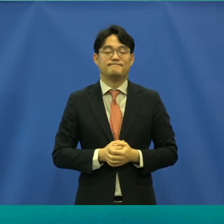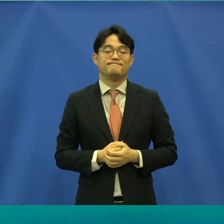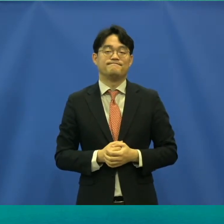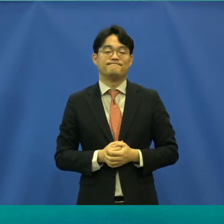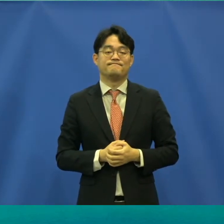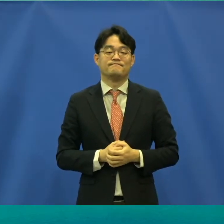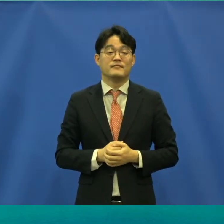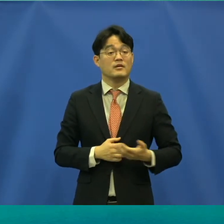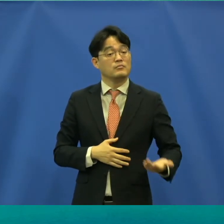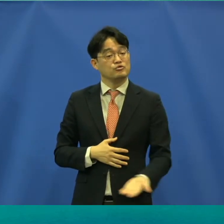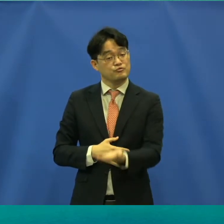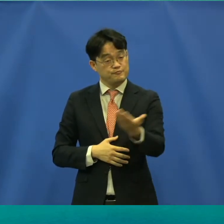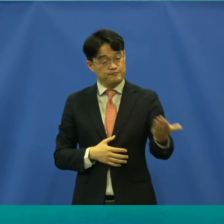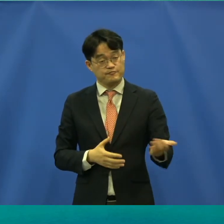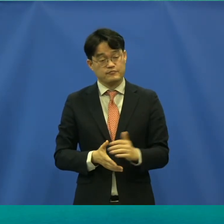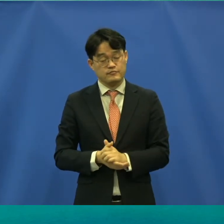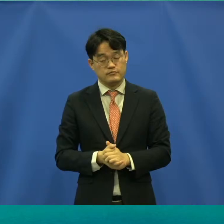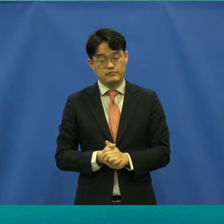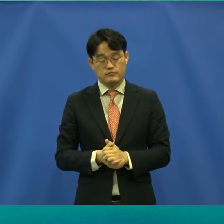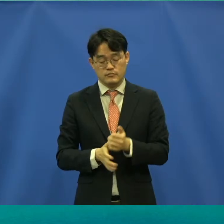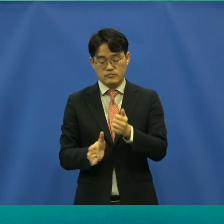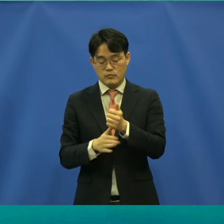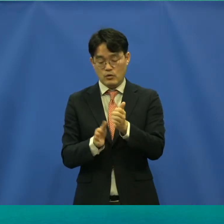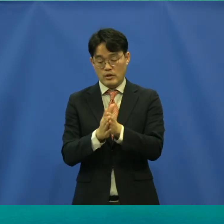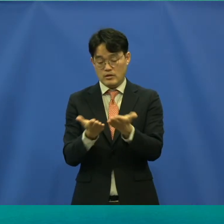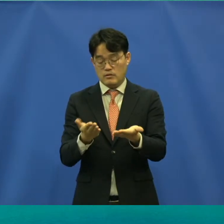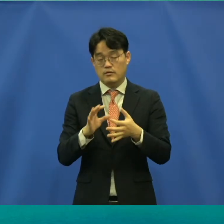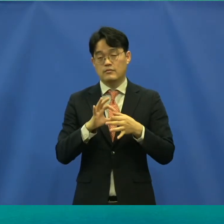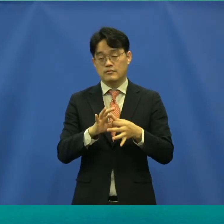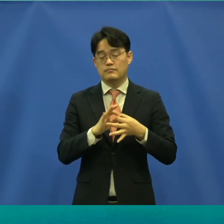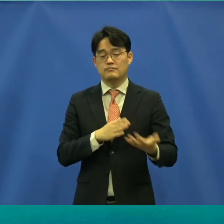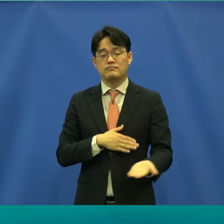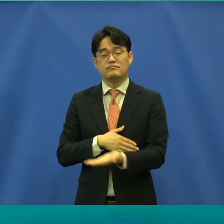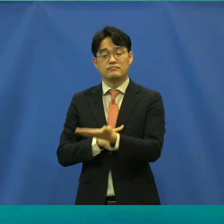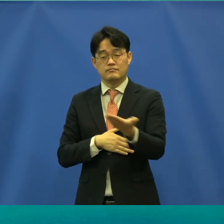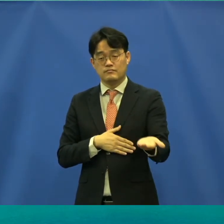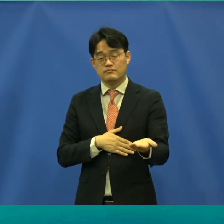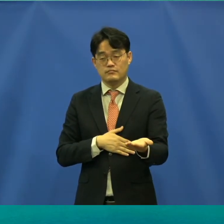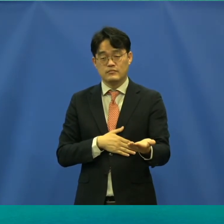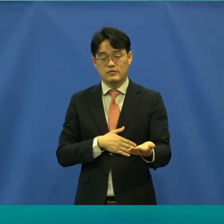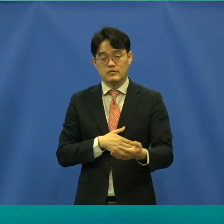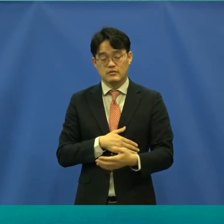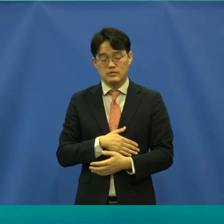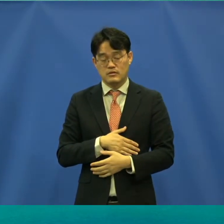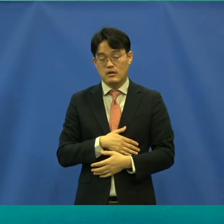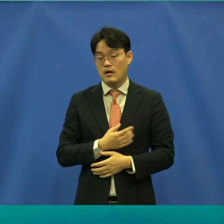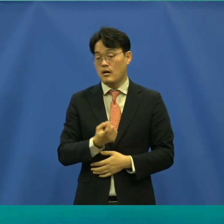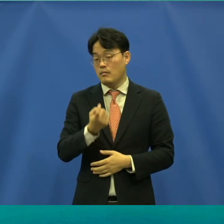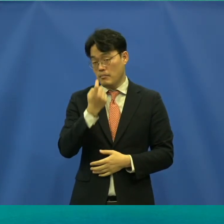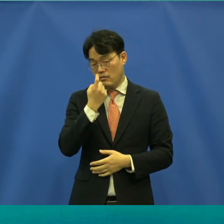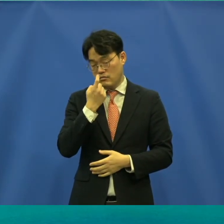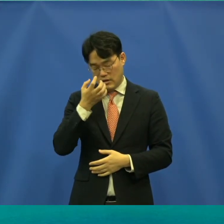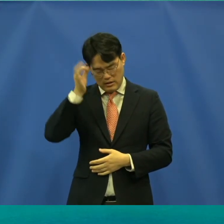그러나 여러분, 요나스를 통해서 우리 배우는 것은 하나님도 그 말씀을 거두지 않습니다.